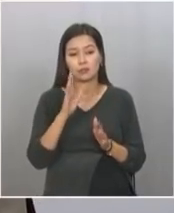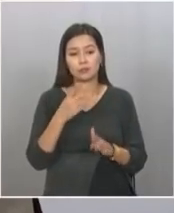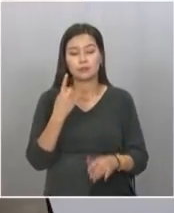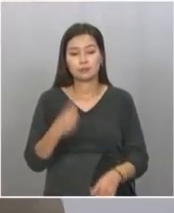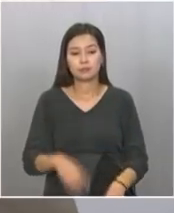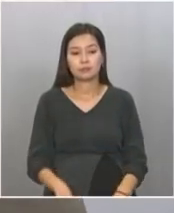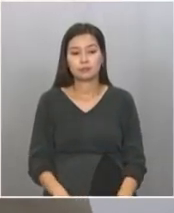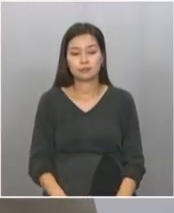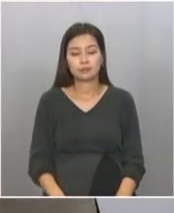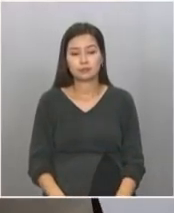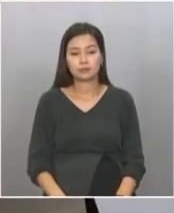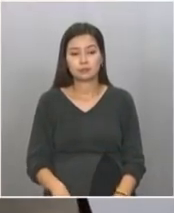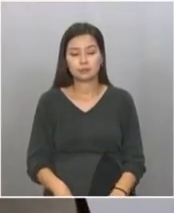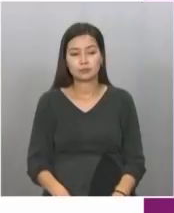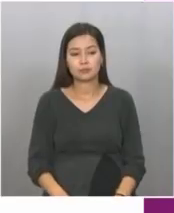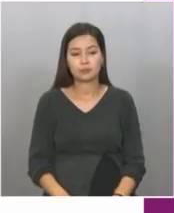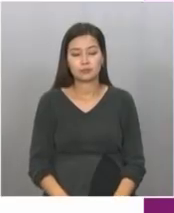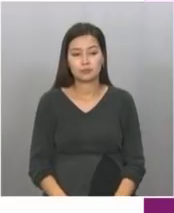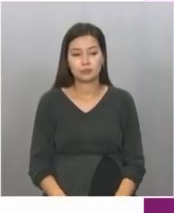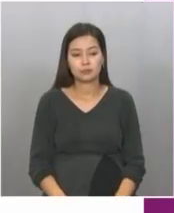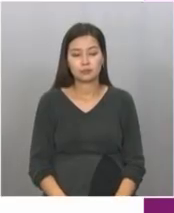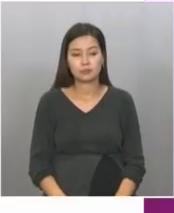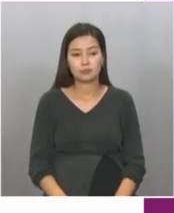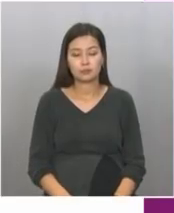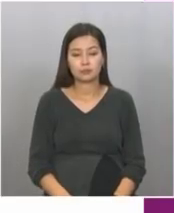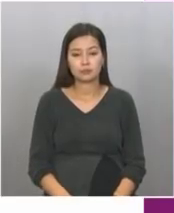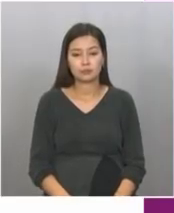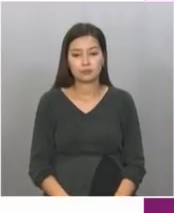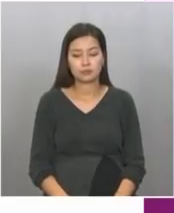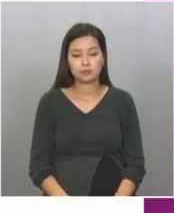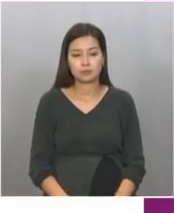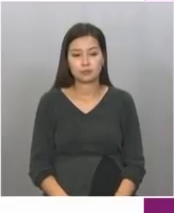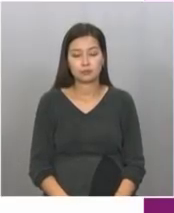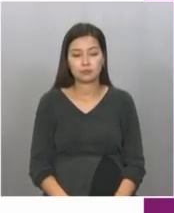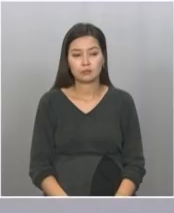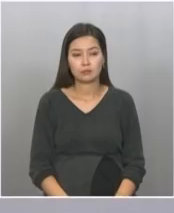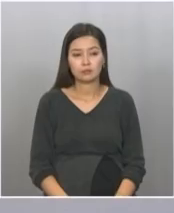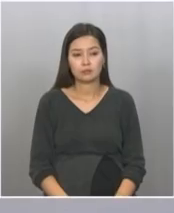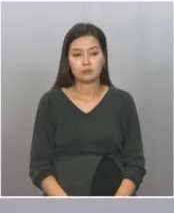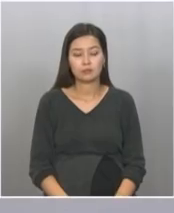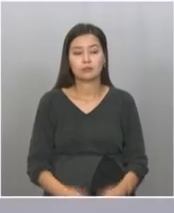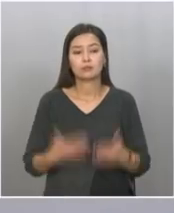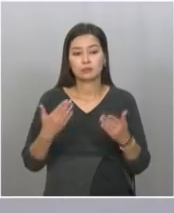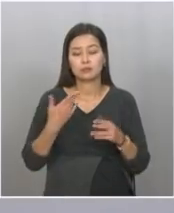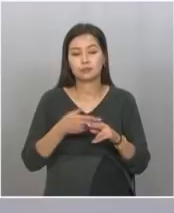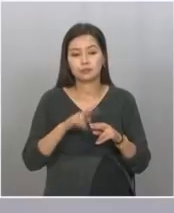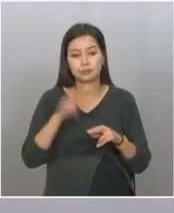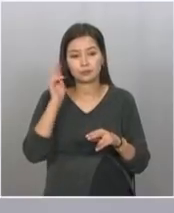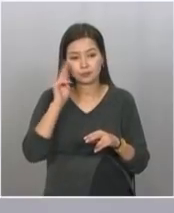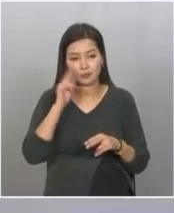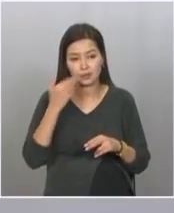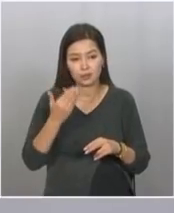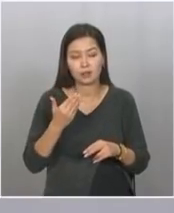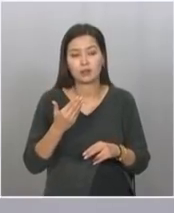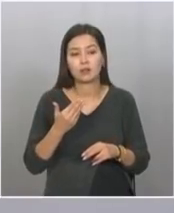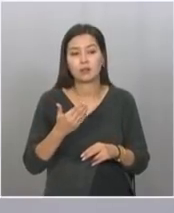пен 2-нің айырмасы бізге 1-ді береді. 6-дан 1. Бұл жерде де қысқармайды. Осымен балалар, бүгінгі сабақта